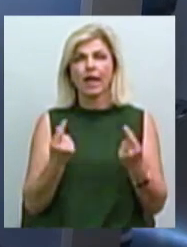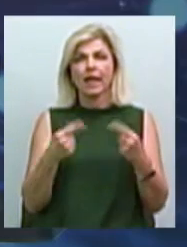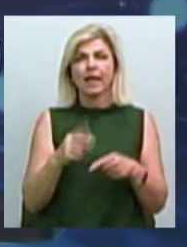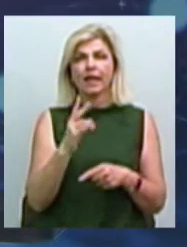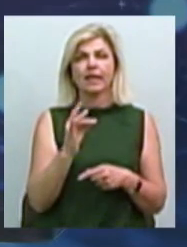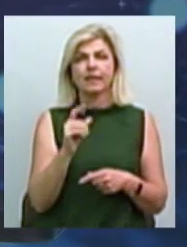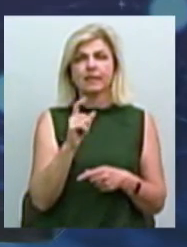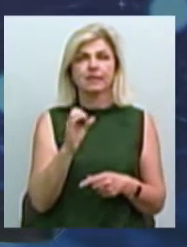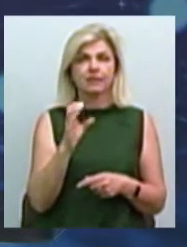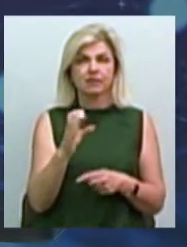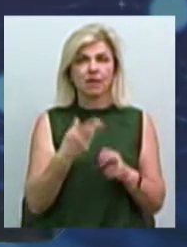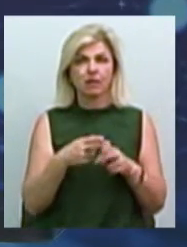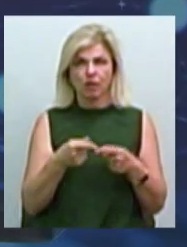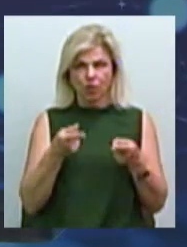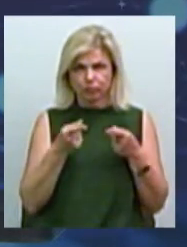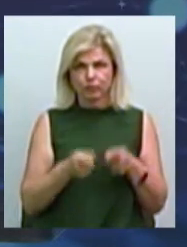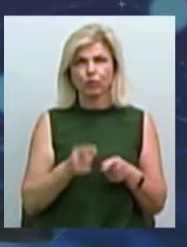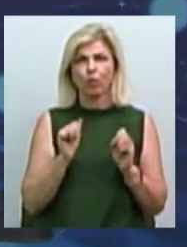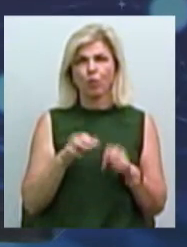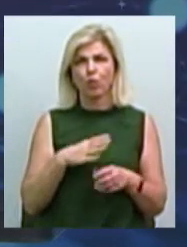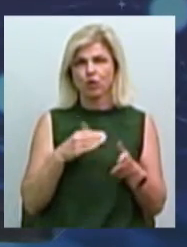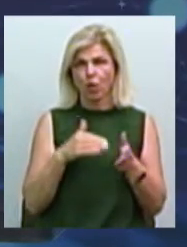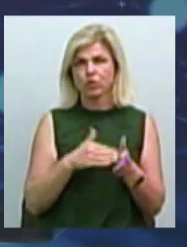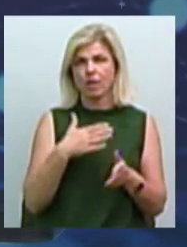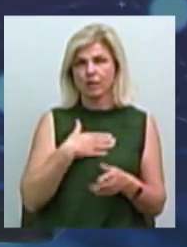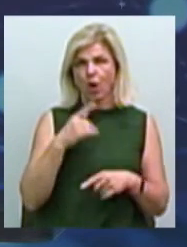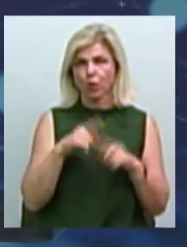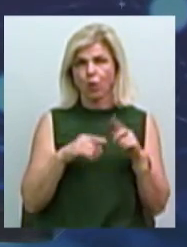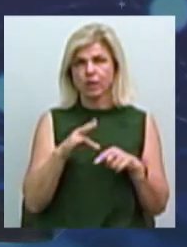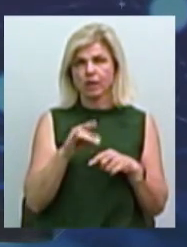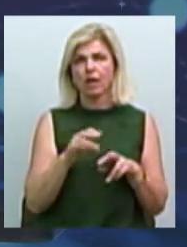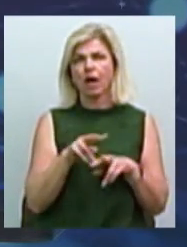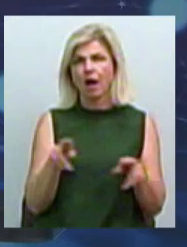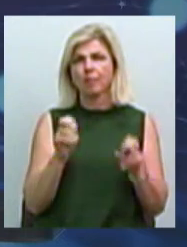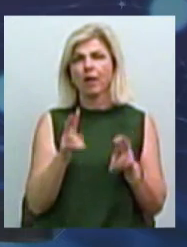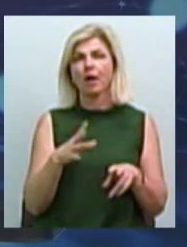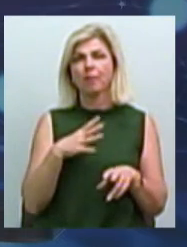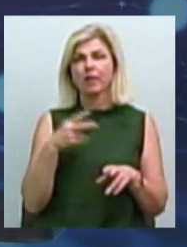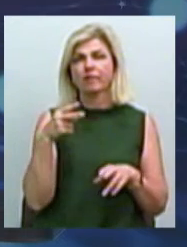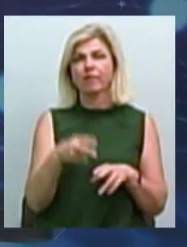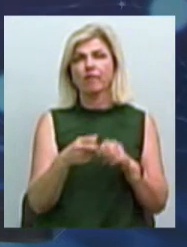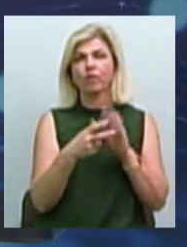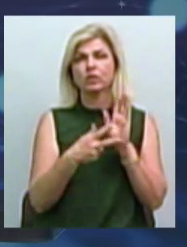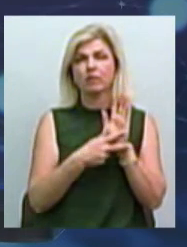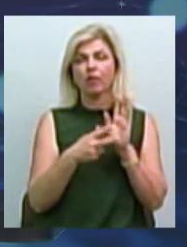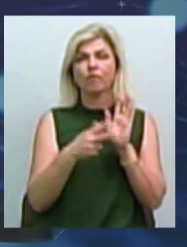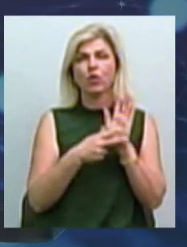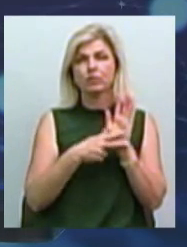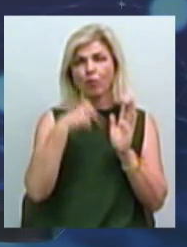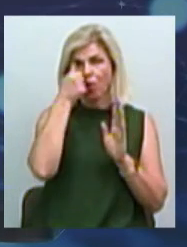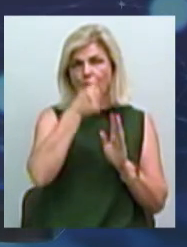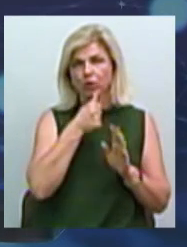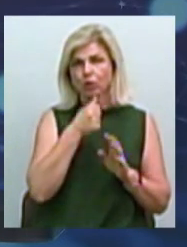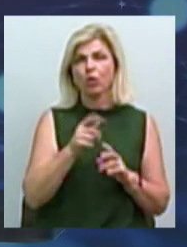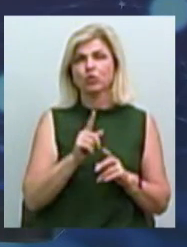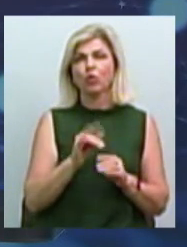может по-настоящему ударить, в том числе и по нашей родине, как это было в 2008 году, я не исключаю, что желание продать, чтобы наполнить